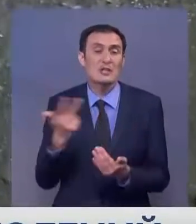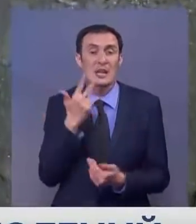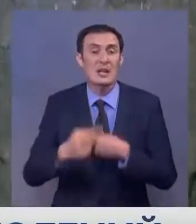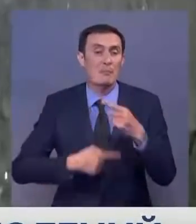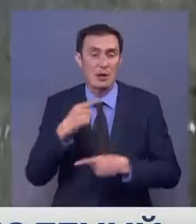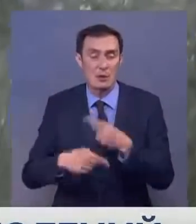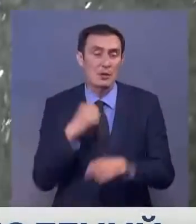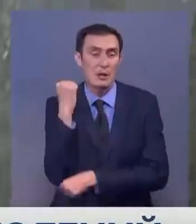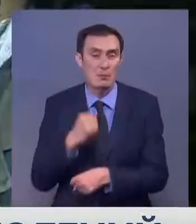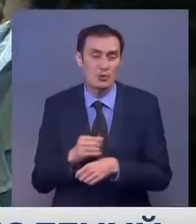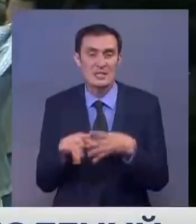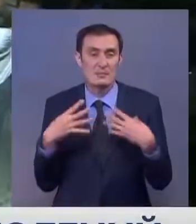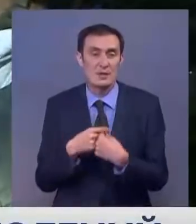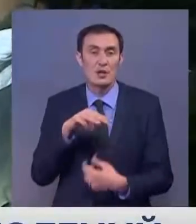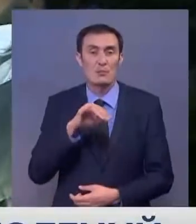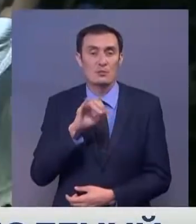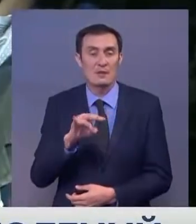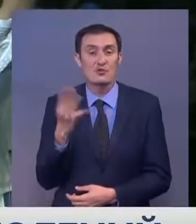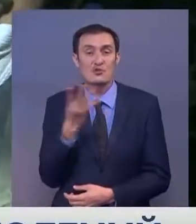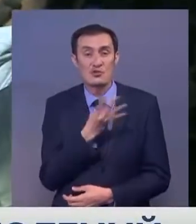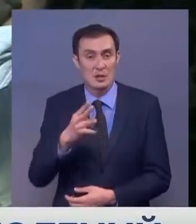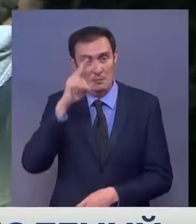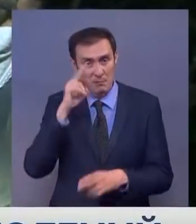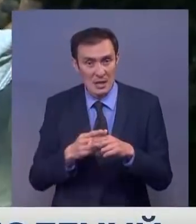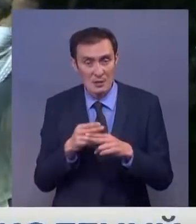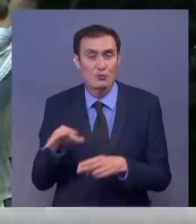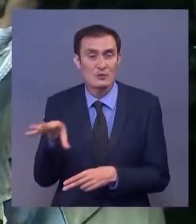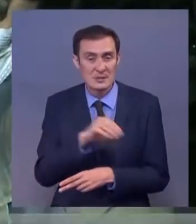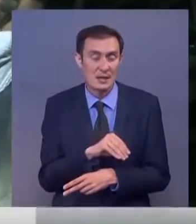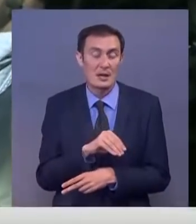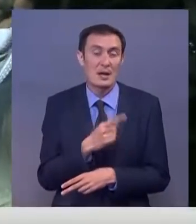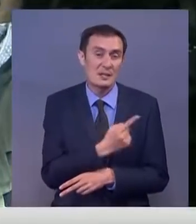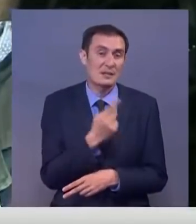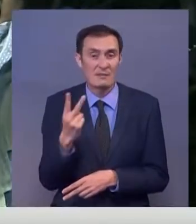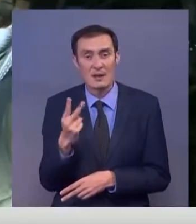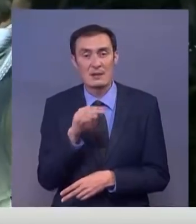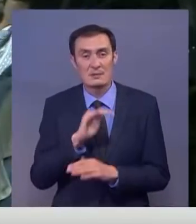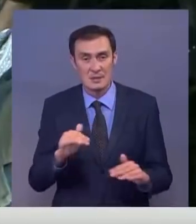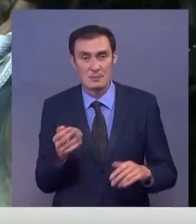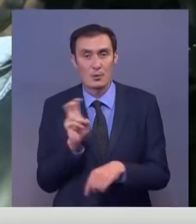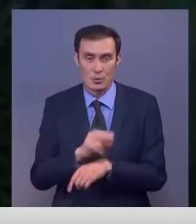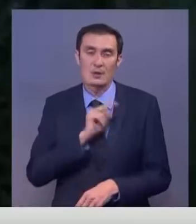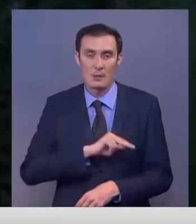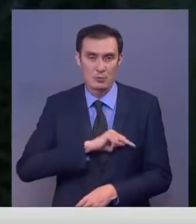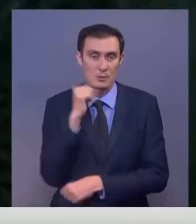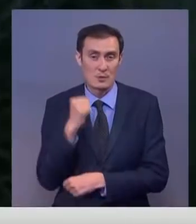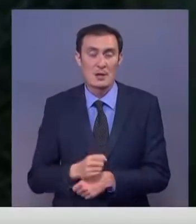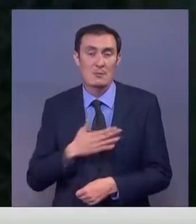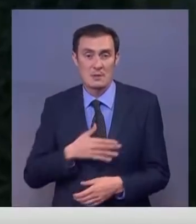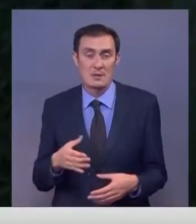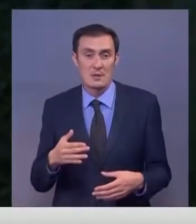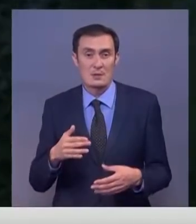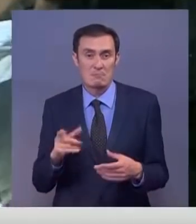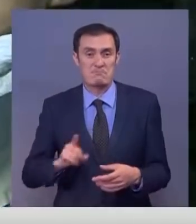3-е поколение горняков Мустафиных. 4 брата, у каждого дети по одной, по две вот так работают. Дети работают. Собираемся